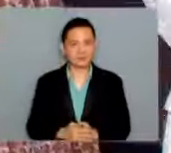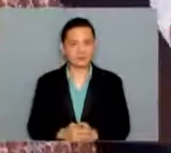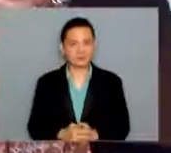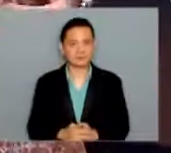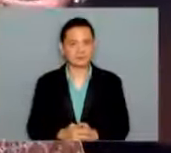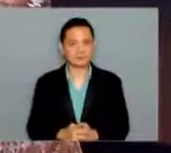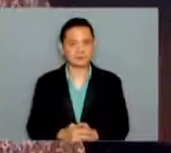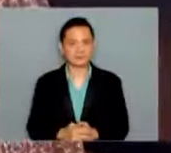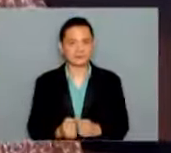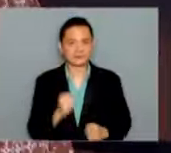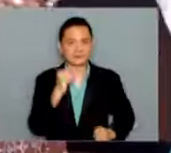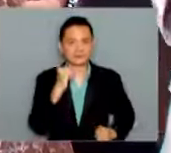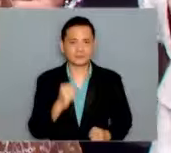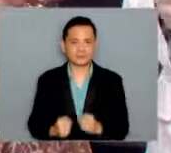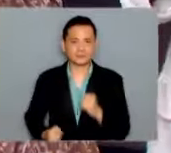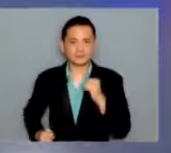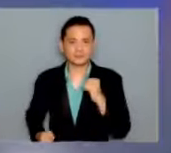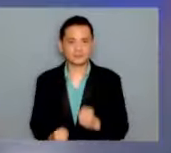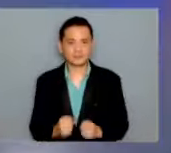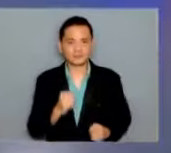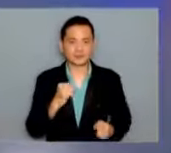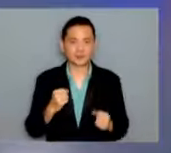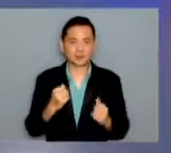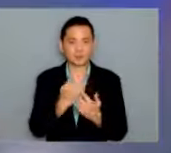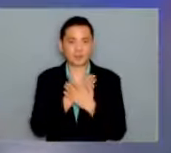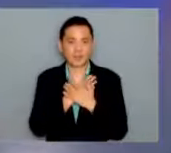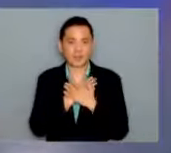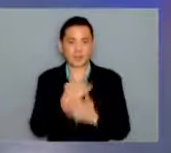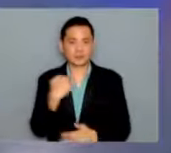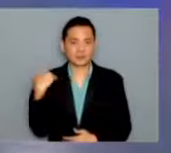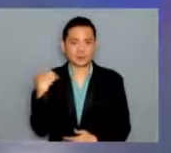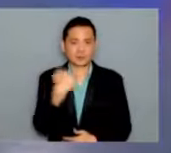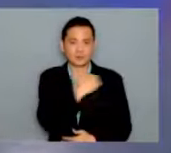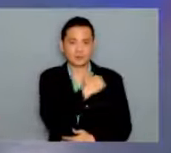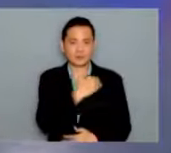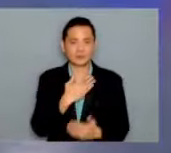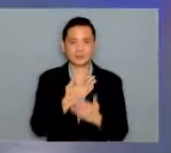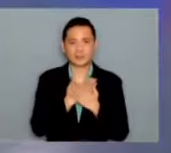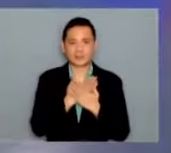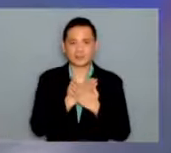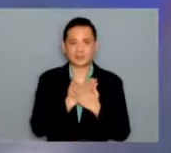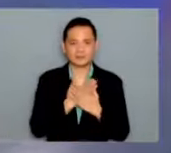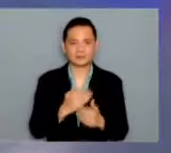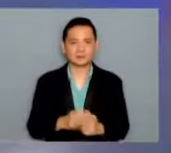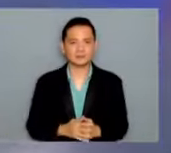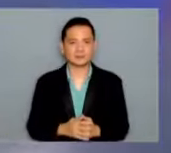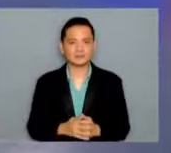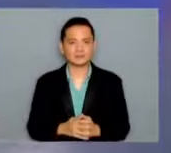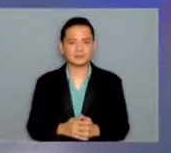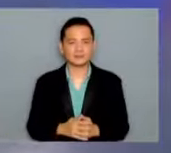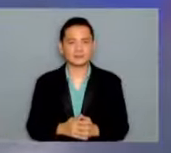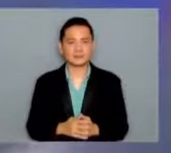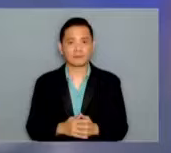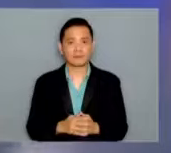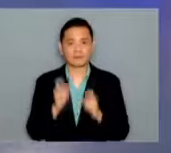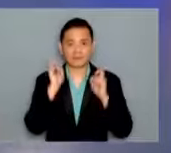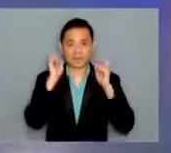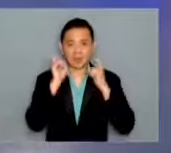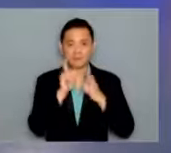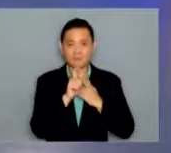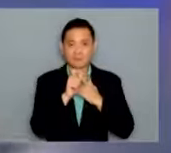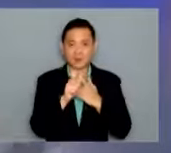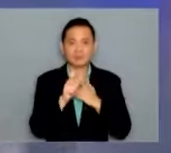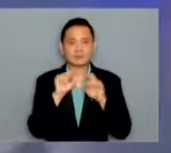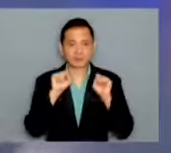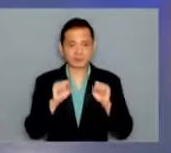lang. Yan, diyan lang. Tapos relax shoulder. So meron naman taas. Huwag masyadong mataas. Pero kapag nag-sprint ka na, normally,